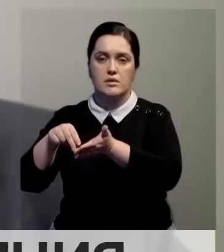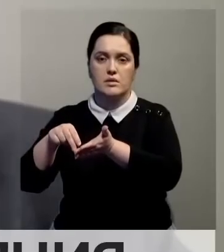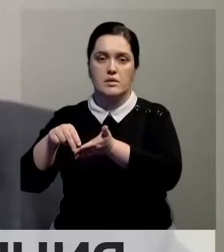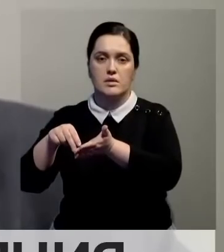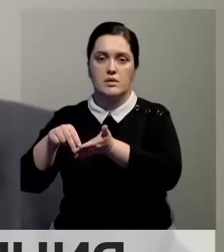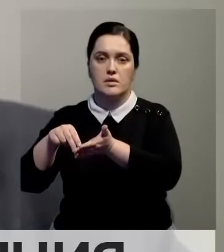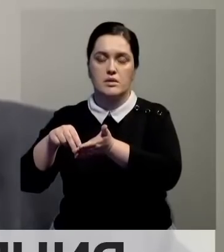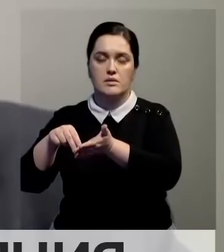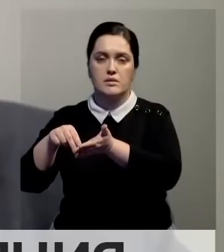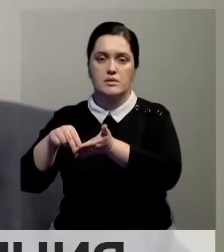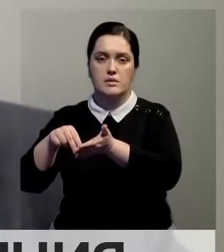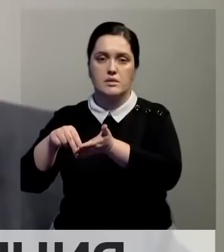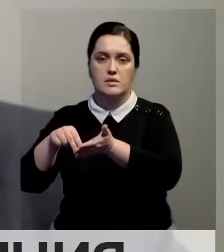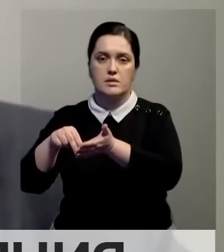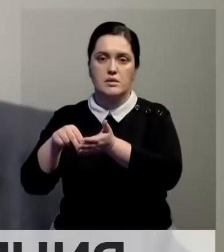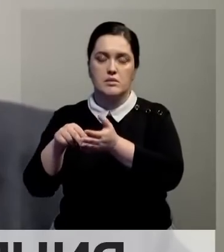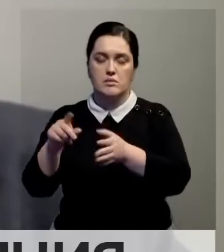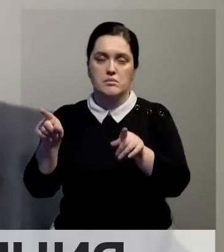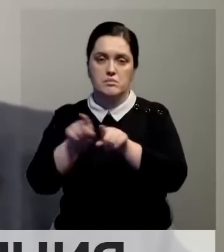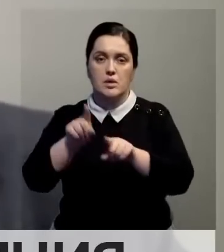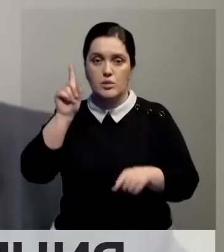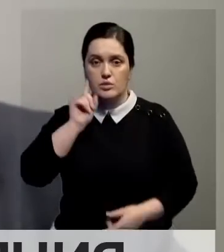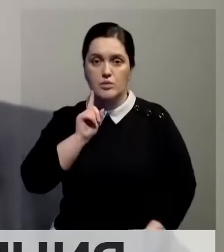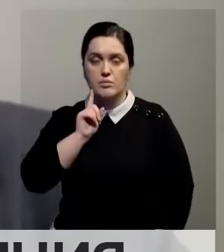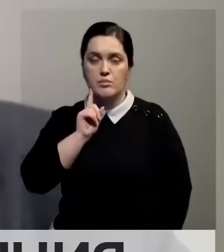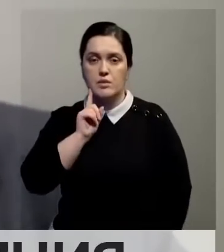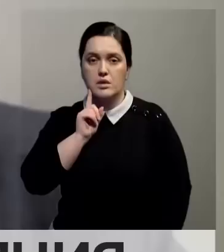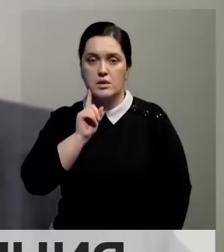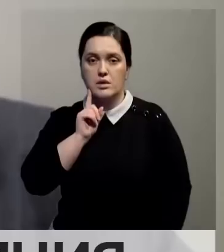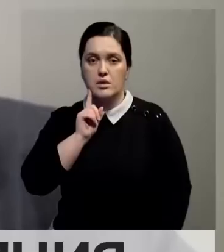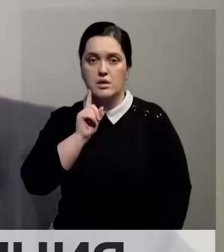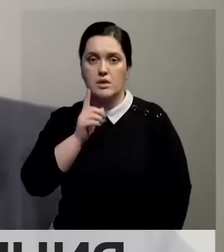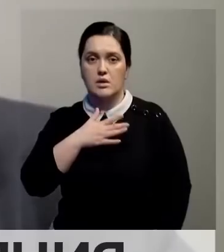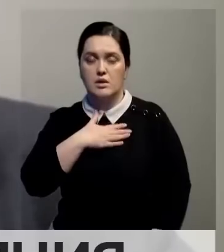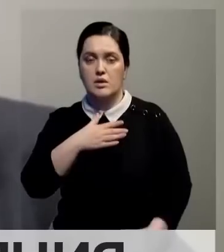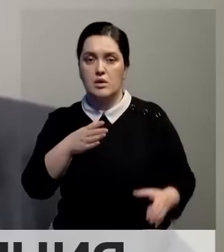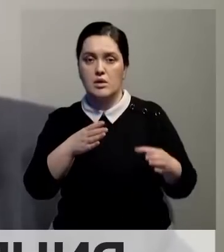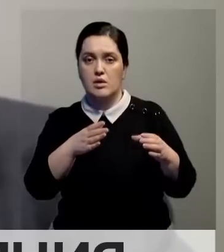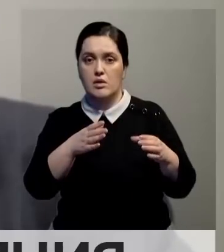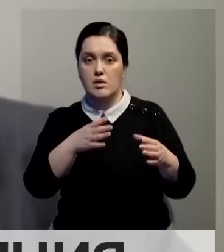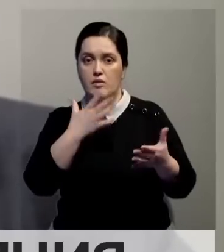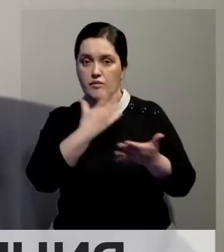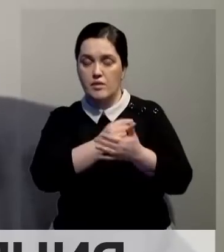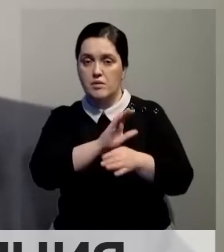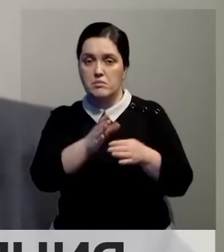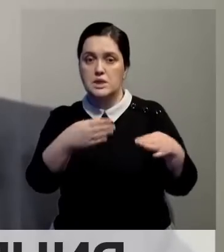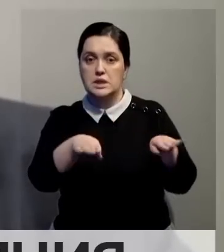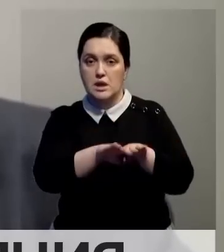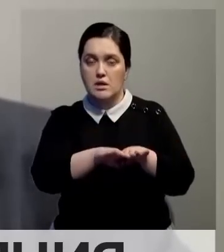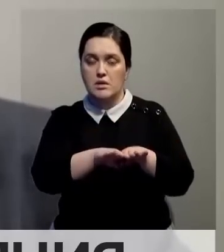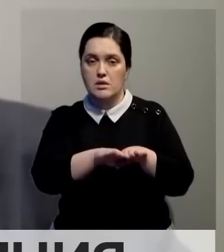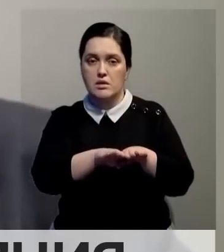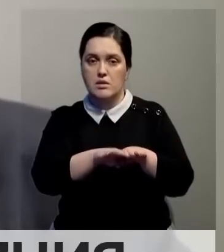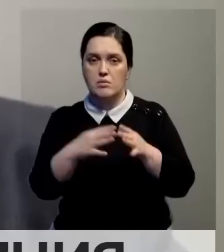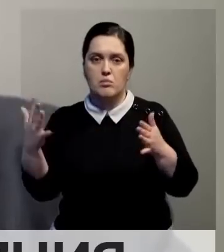рыночная ситуация складывается так, что наши предприятия закрываются, и мы вынуждены все больше и